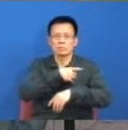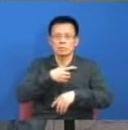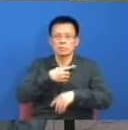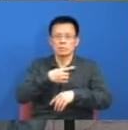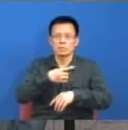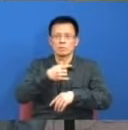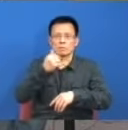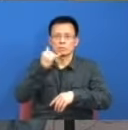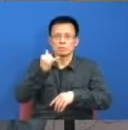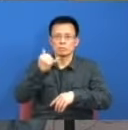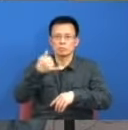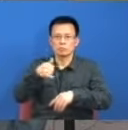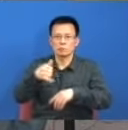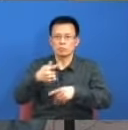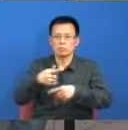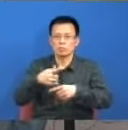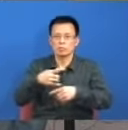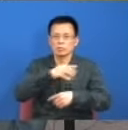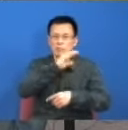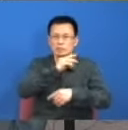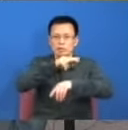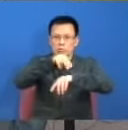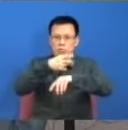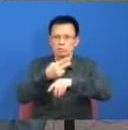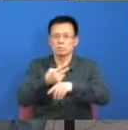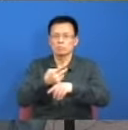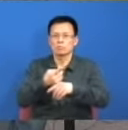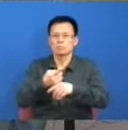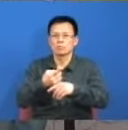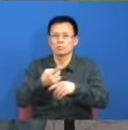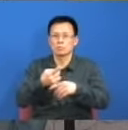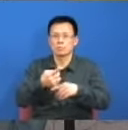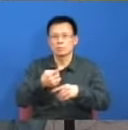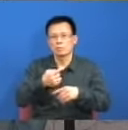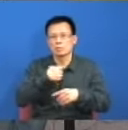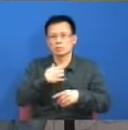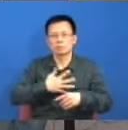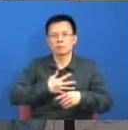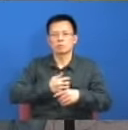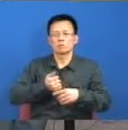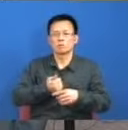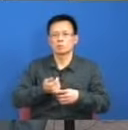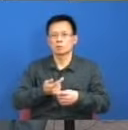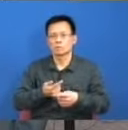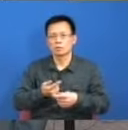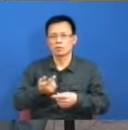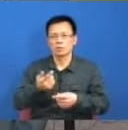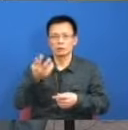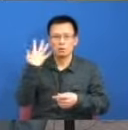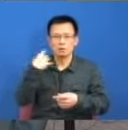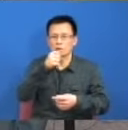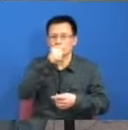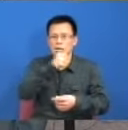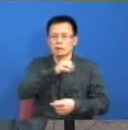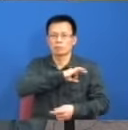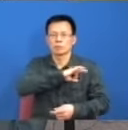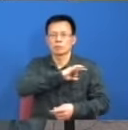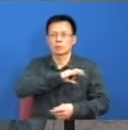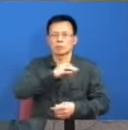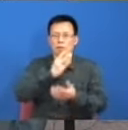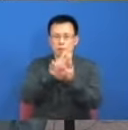即係今朝咁樣，咁之後瞓得兩個鐘咁樣嘅啫。咁、之後都要預備翻就係頭先記者會啦之類嗰啲咁嘅